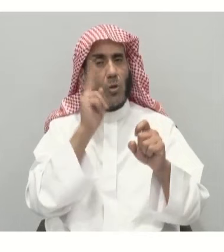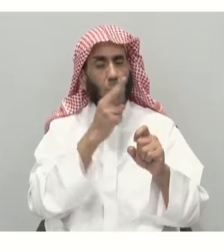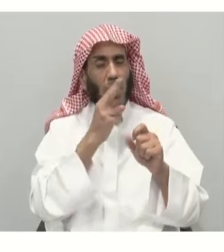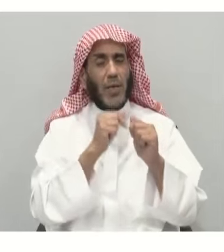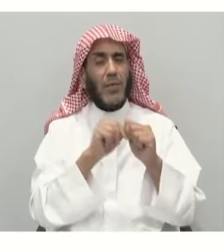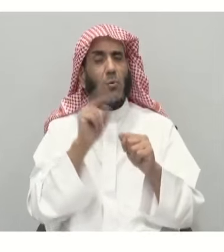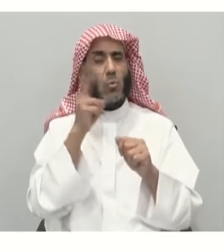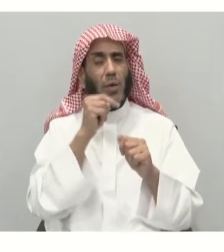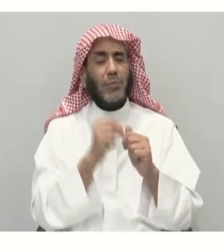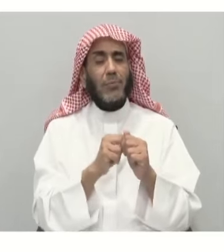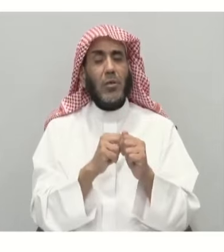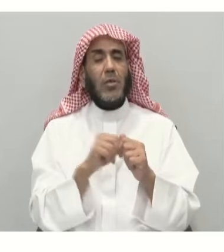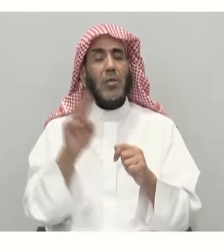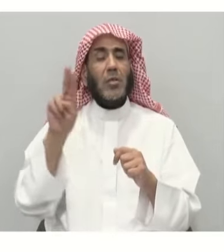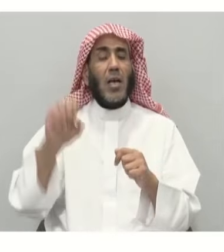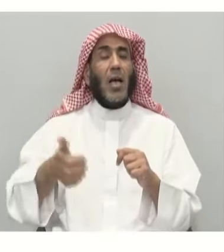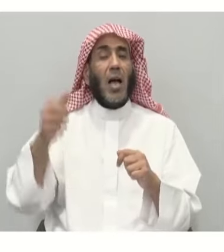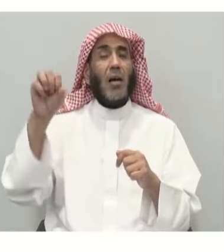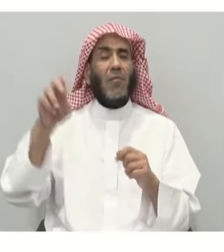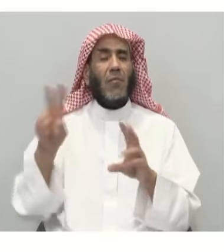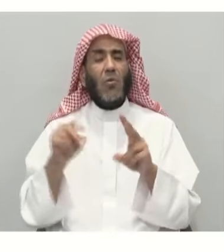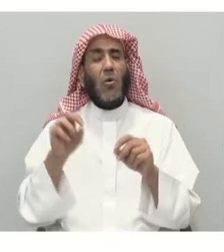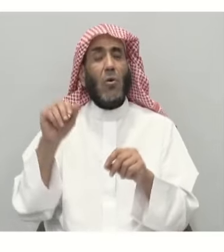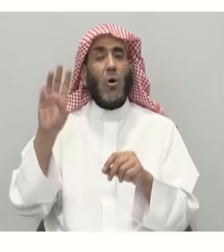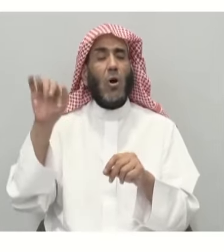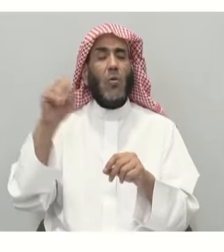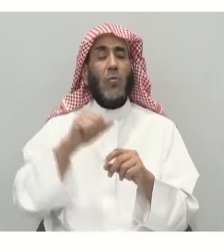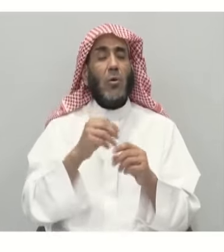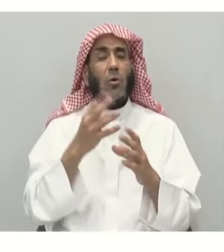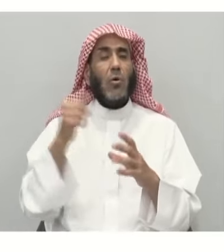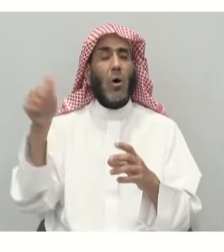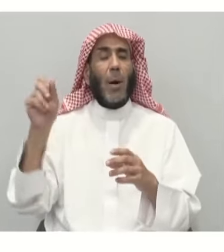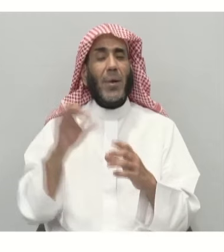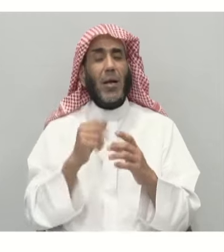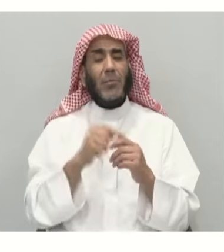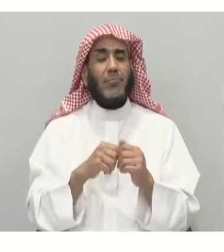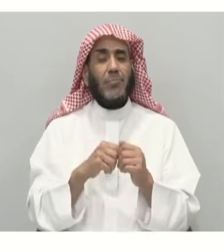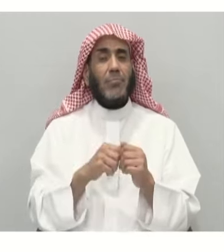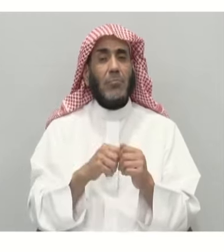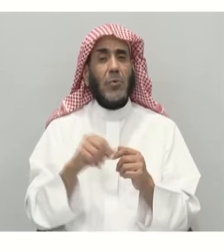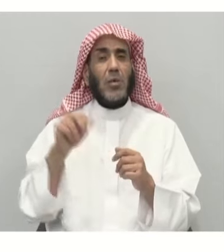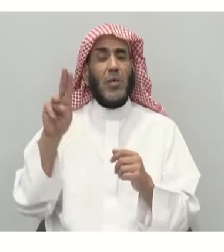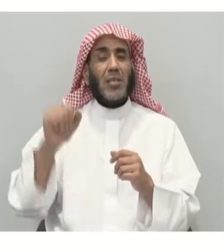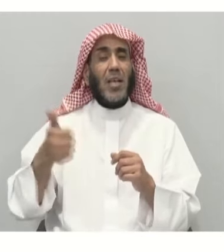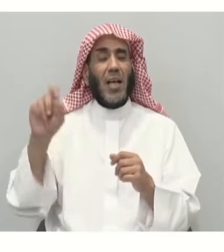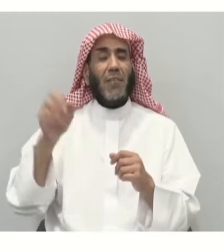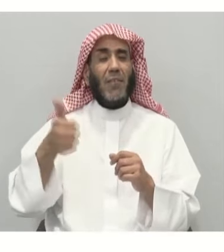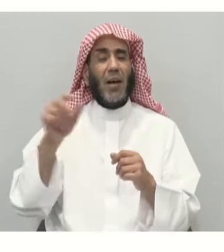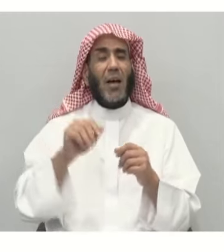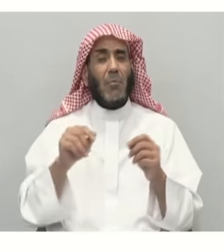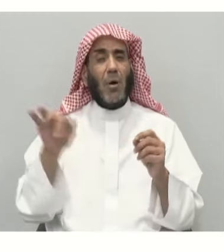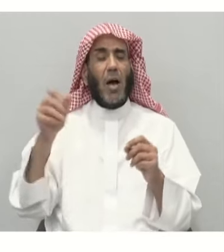القوسين تلاحظ هنا تكافؤ وتلاحظ كفؤ وتلاحظ ابناء نقرا الجمله نقول تكاف خالد